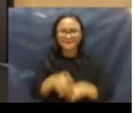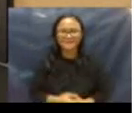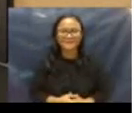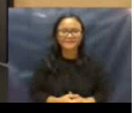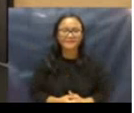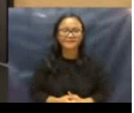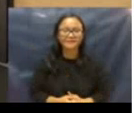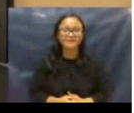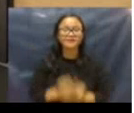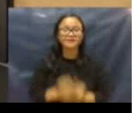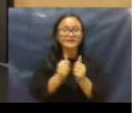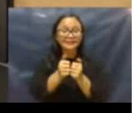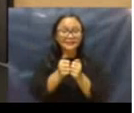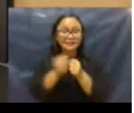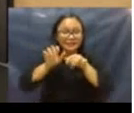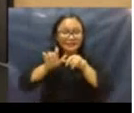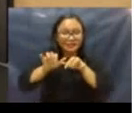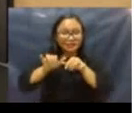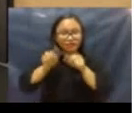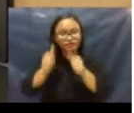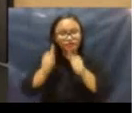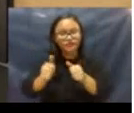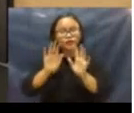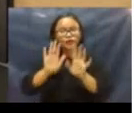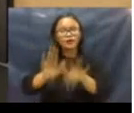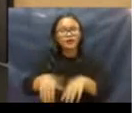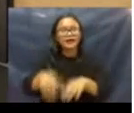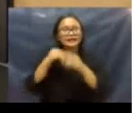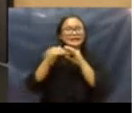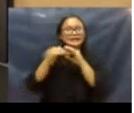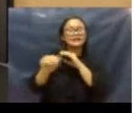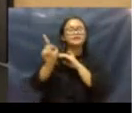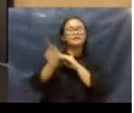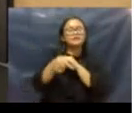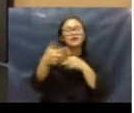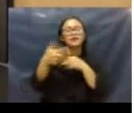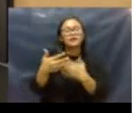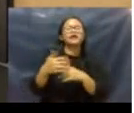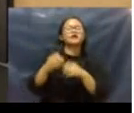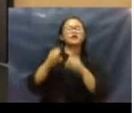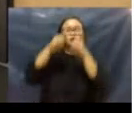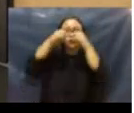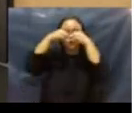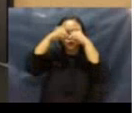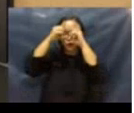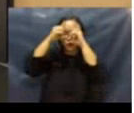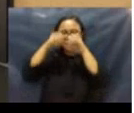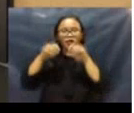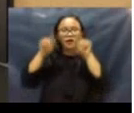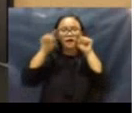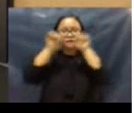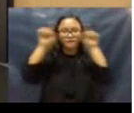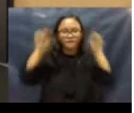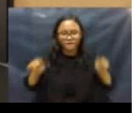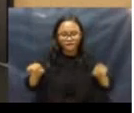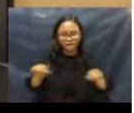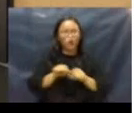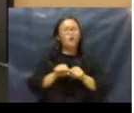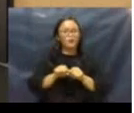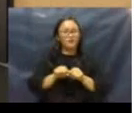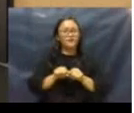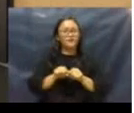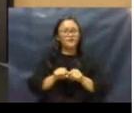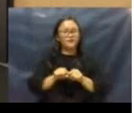diketik jawabannya, kemudian dikirimkan melalui Google Form yang ada di tautan Bapak